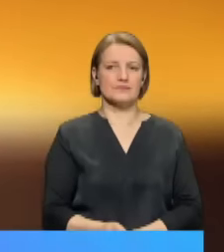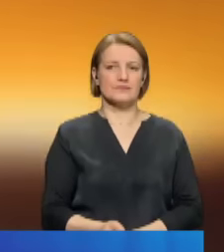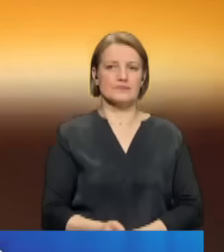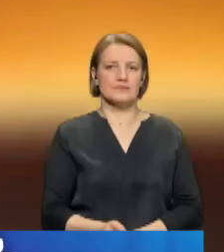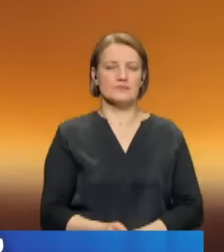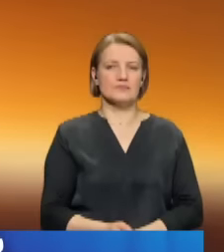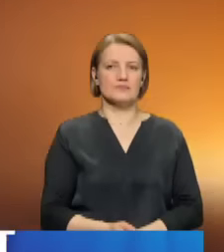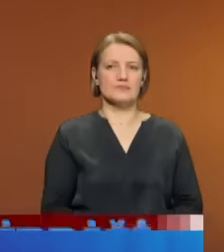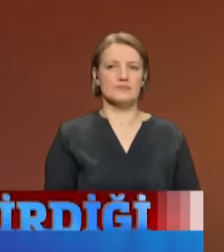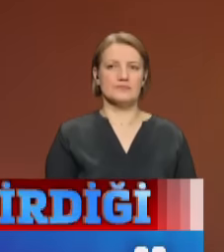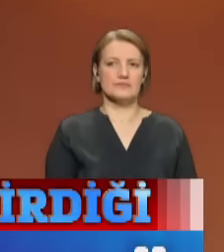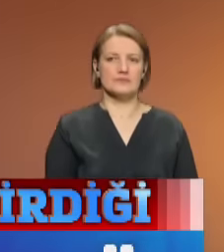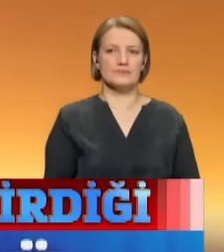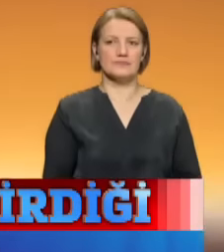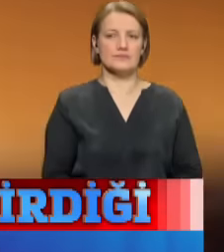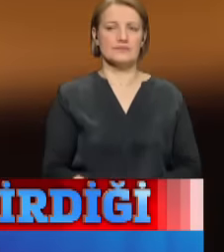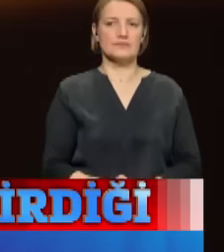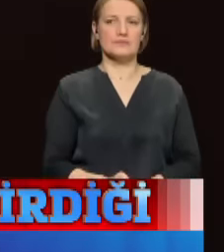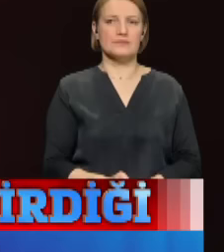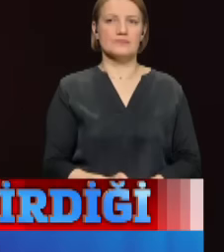Abi yanıyor, yanıyor, her yer yanıyor.